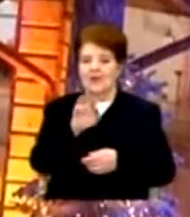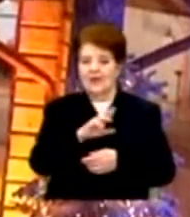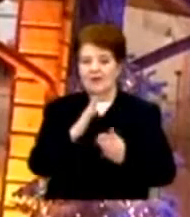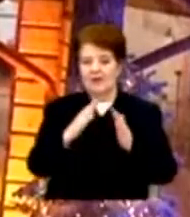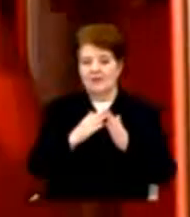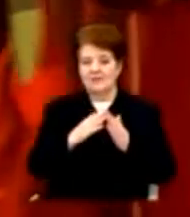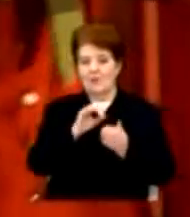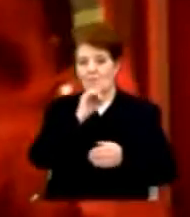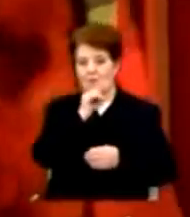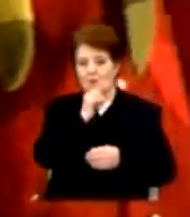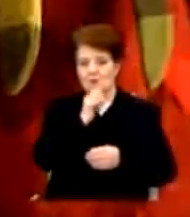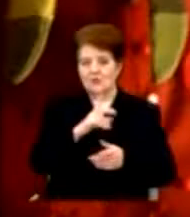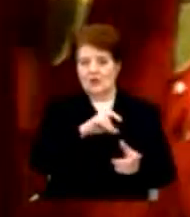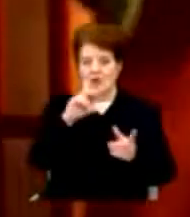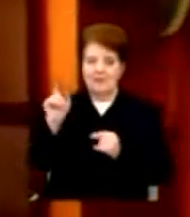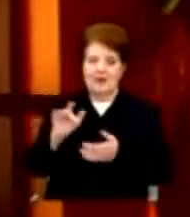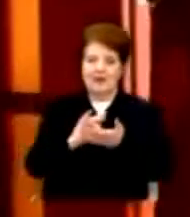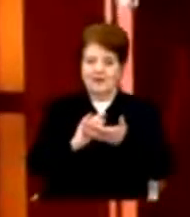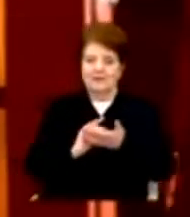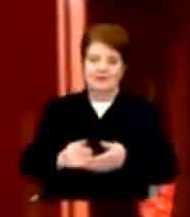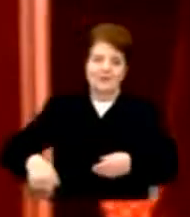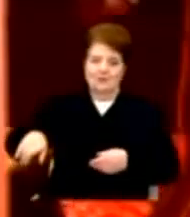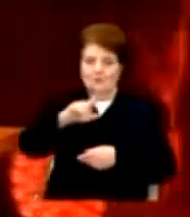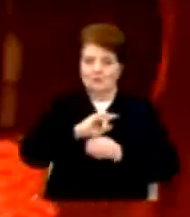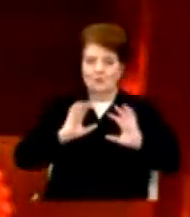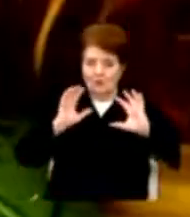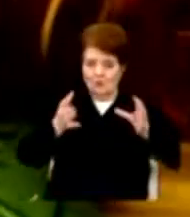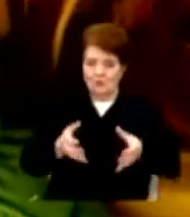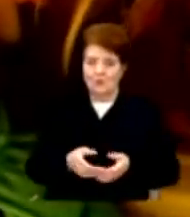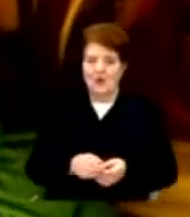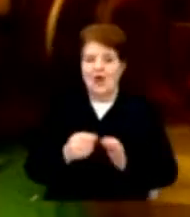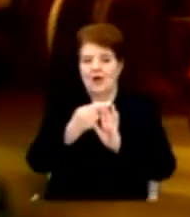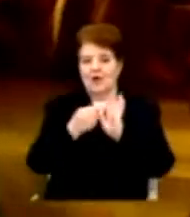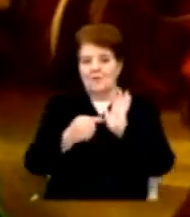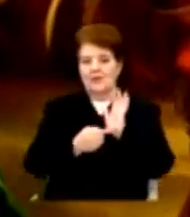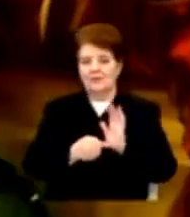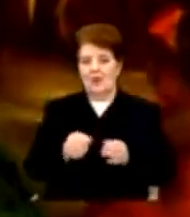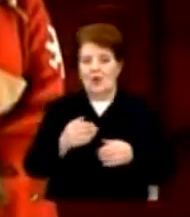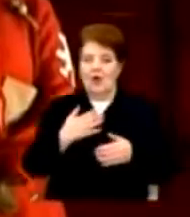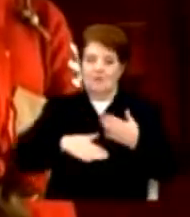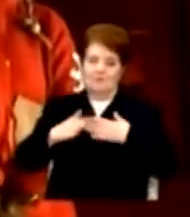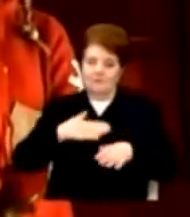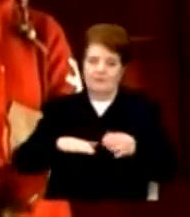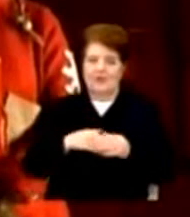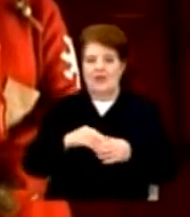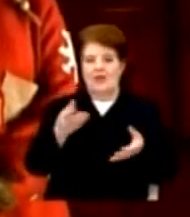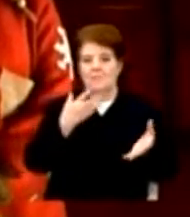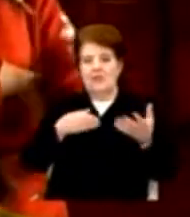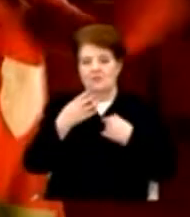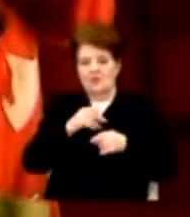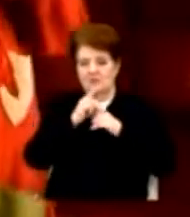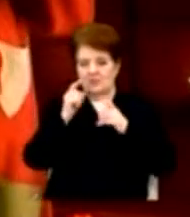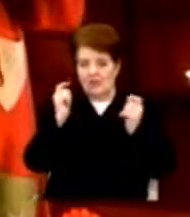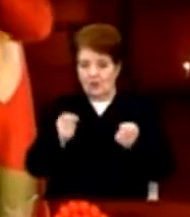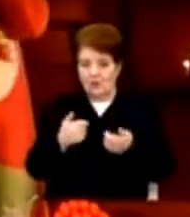moșului. A plecat în călătoria sa în jurul lumii pentru a împărtăși cu noi spiritul Crăciunului, bunătatea, magia, dar și darurile mult